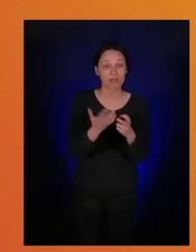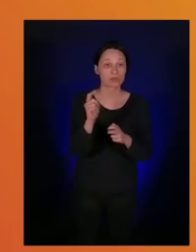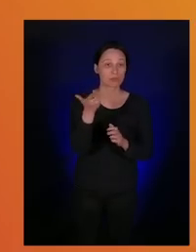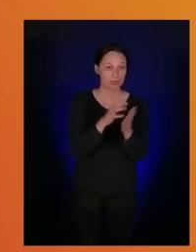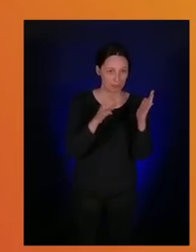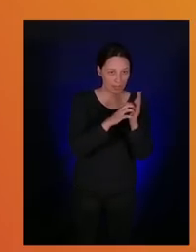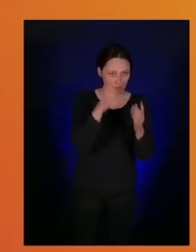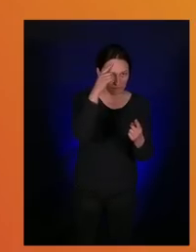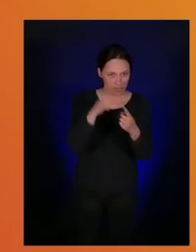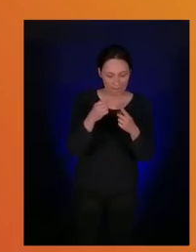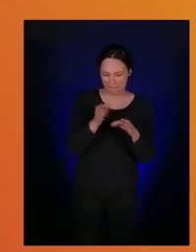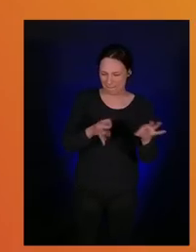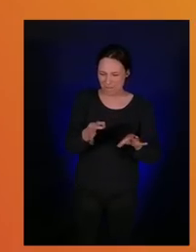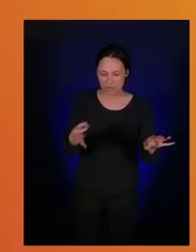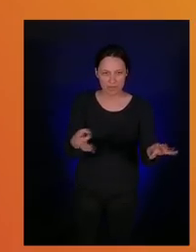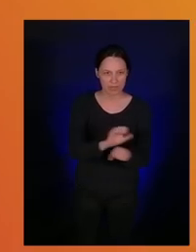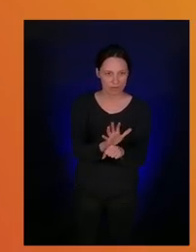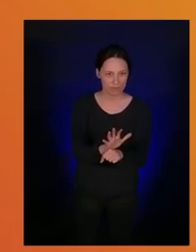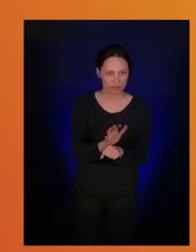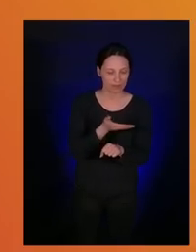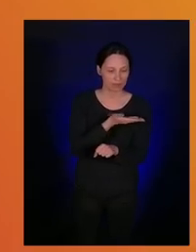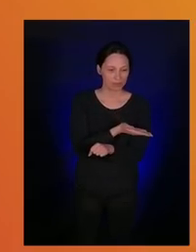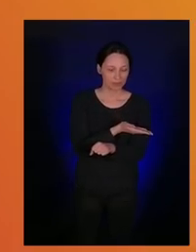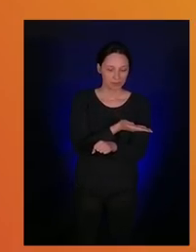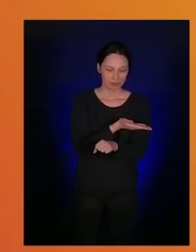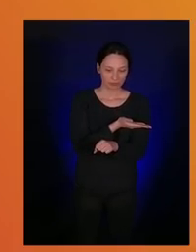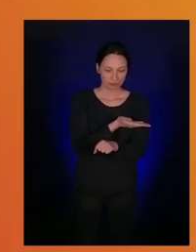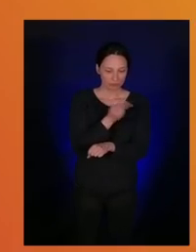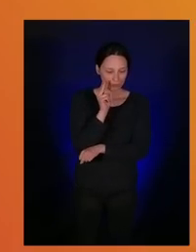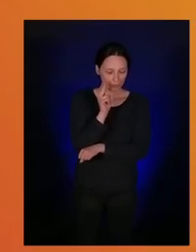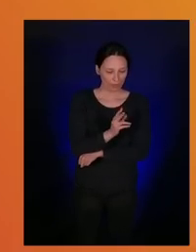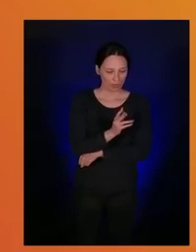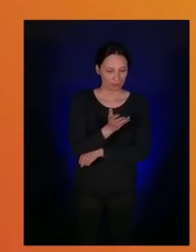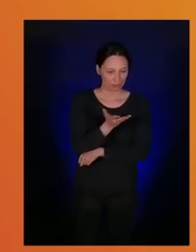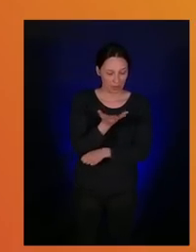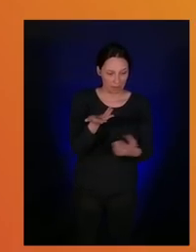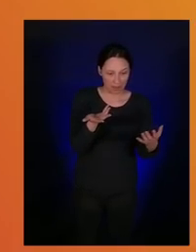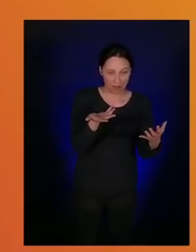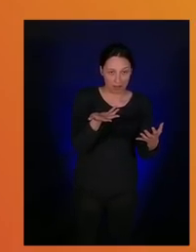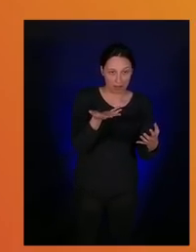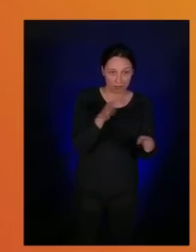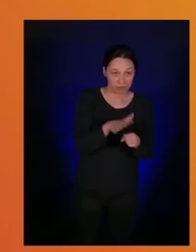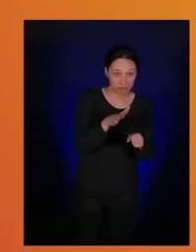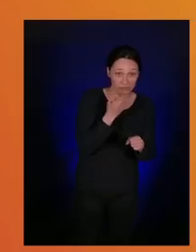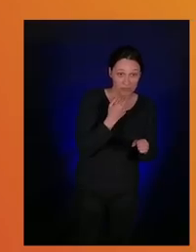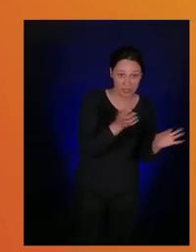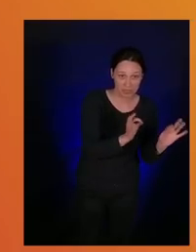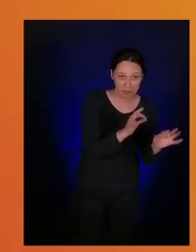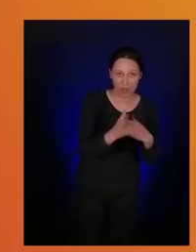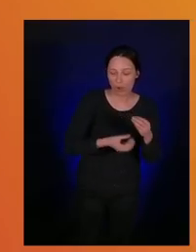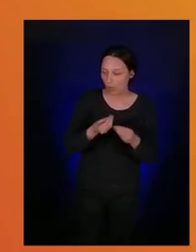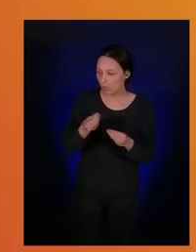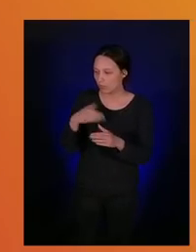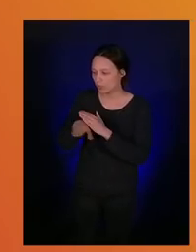sur la pandémie qui n'a pas obéré nos capacités, ou sur les élections professionnelles dans la fonction publique,